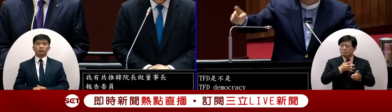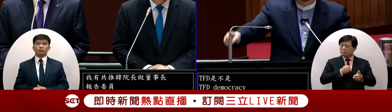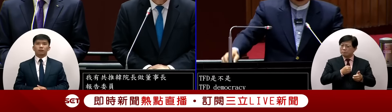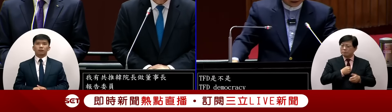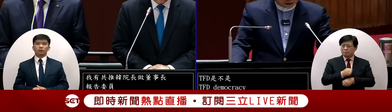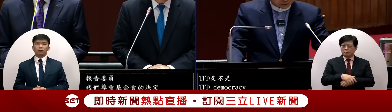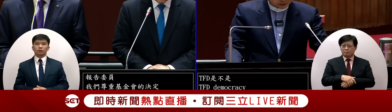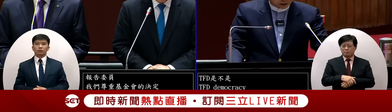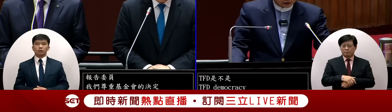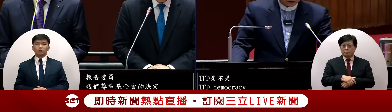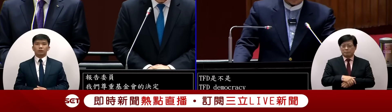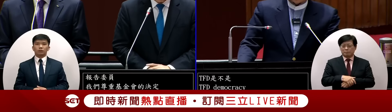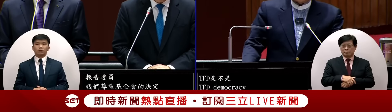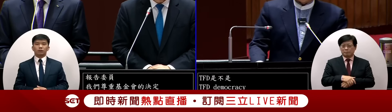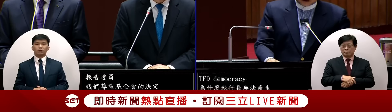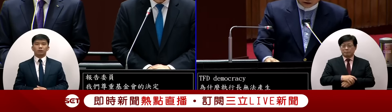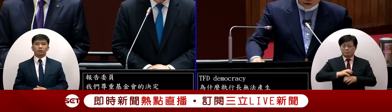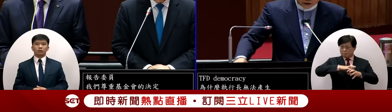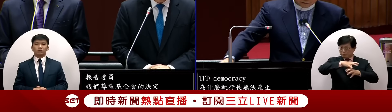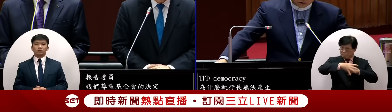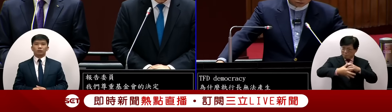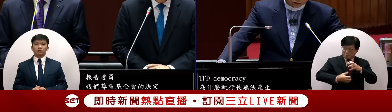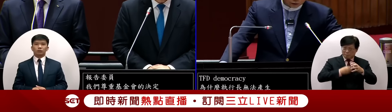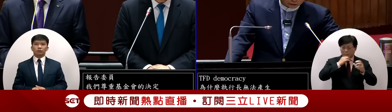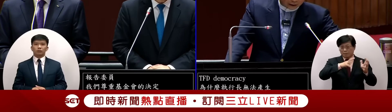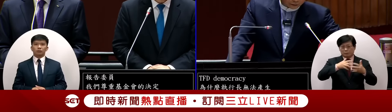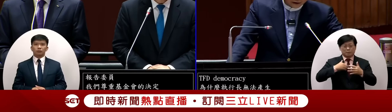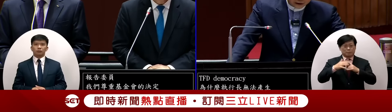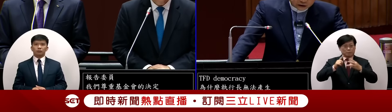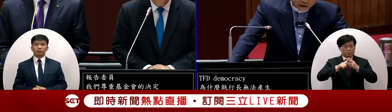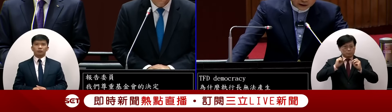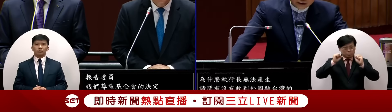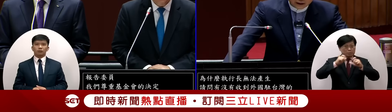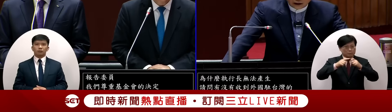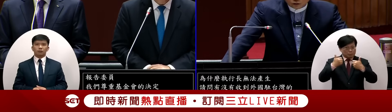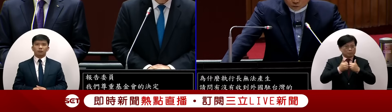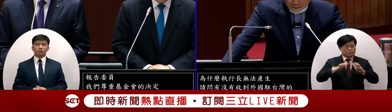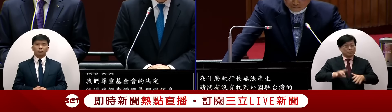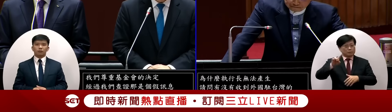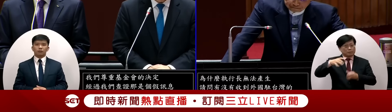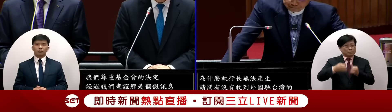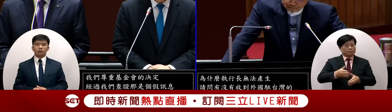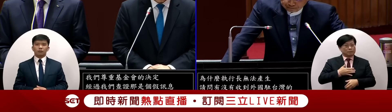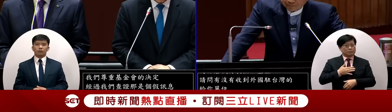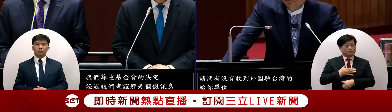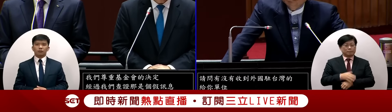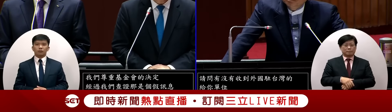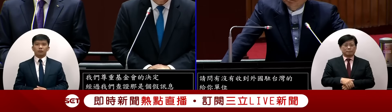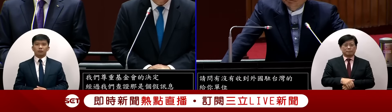知道？你知不知道全世界民主运动大会今年在哪里举办？